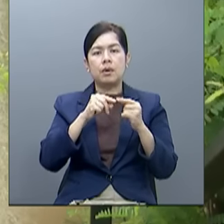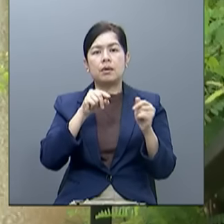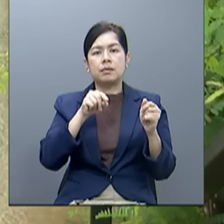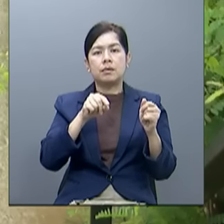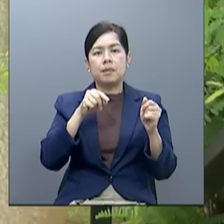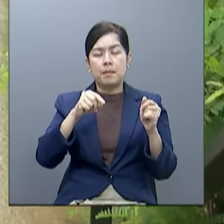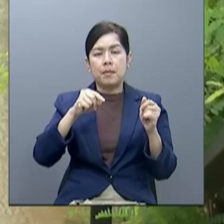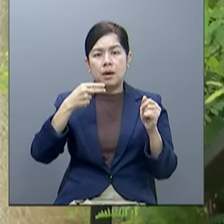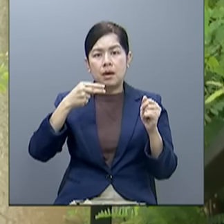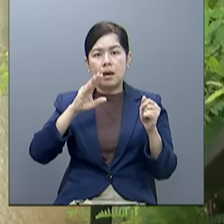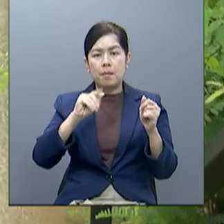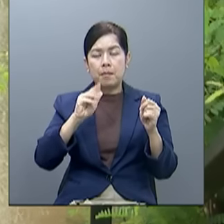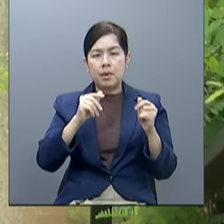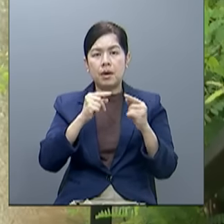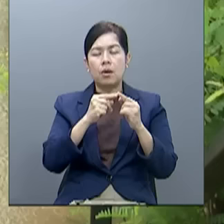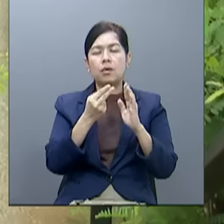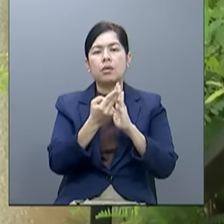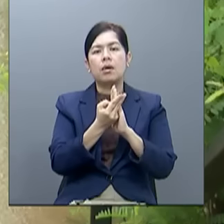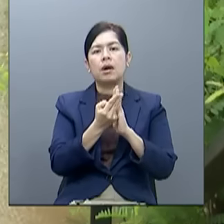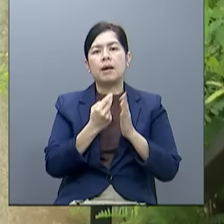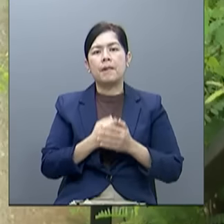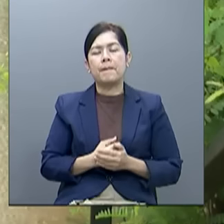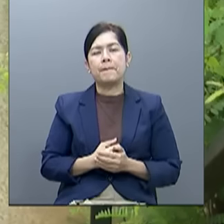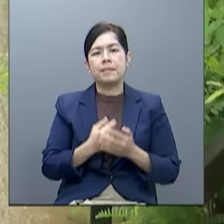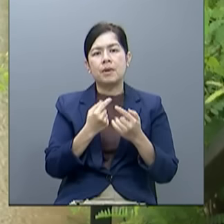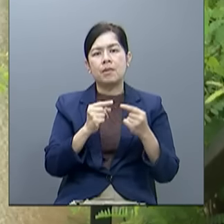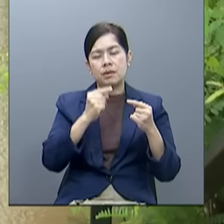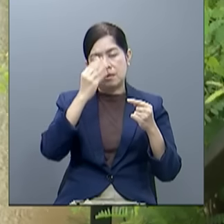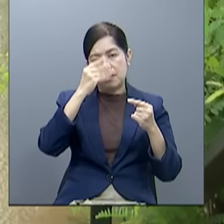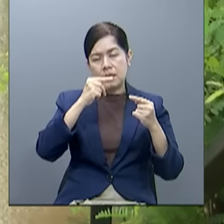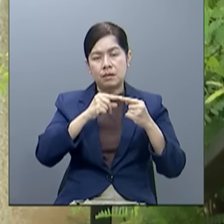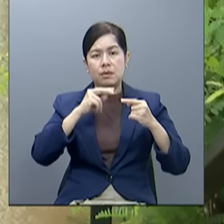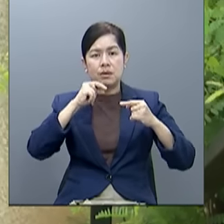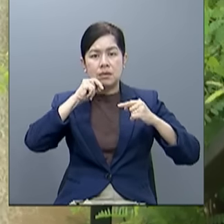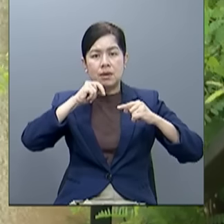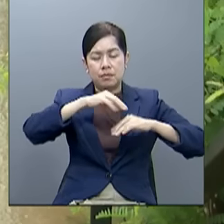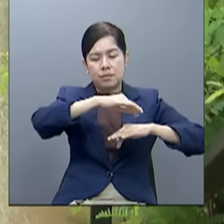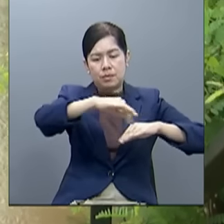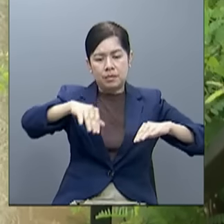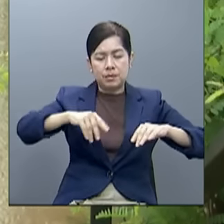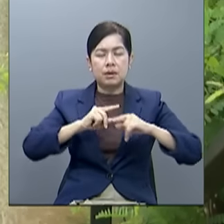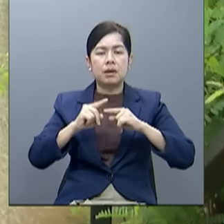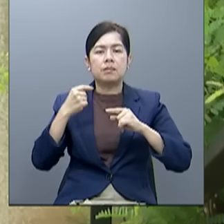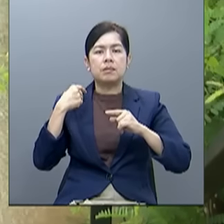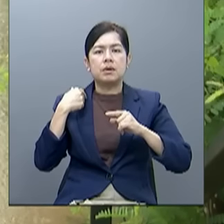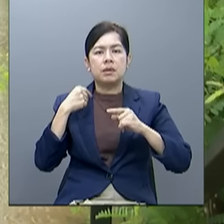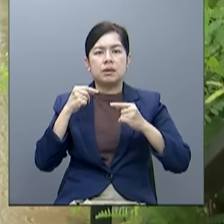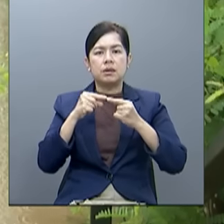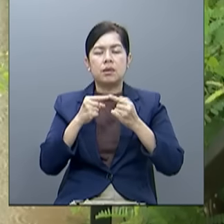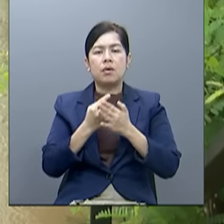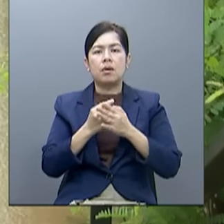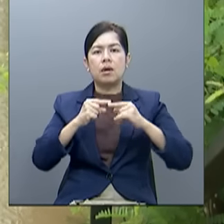มีเขื่อนป้องกันตลิ่งก็ตามแต่ว่าพื้นที่ราบลุ่มนะคะทำให้น้ำไหลหลากเข้าท่วมขยายวงกว้างมากขึ้น